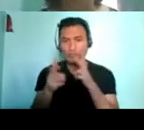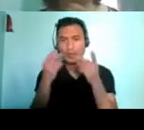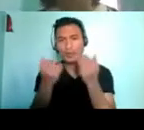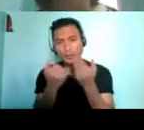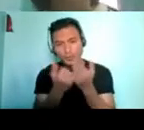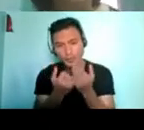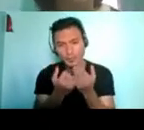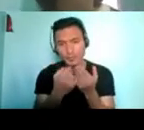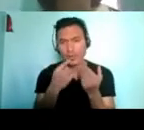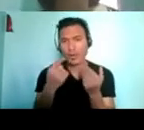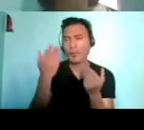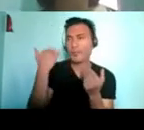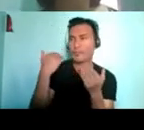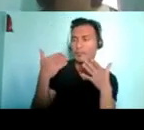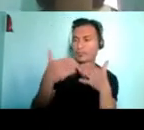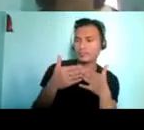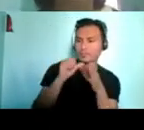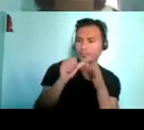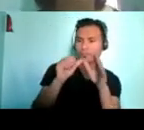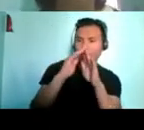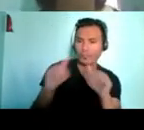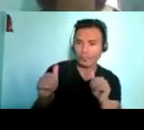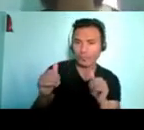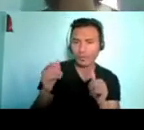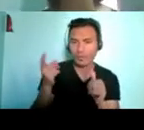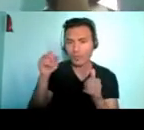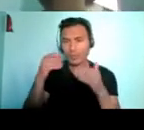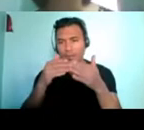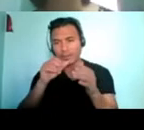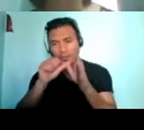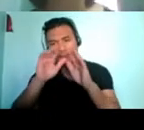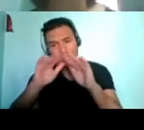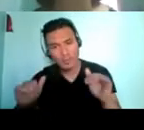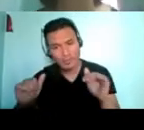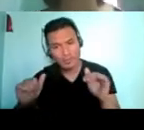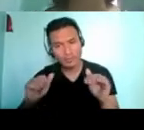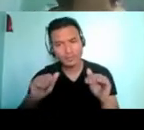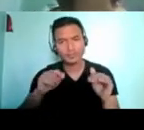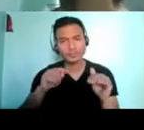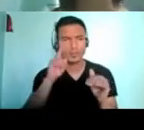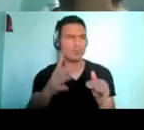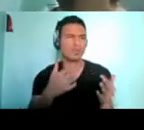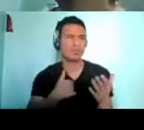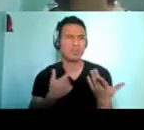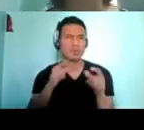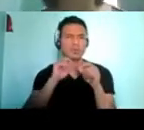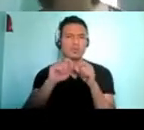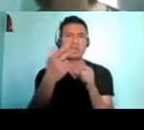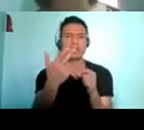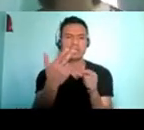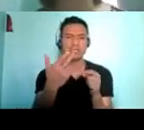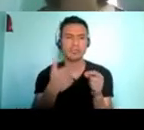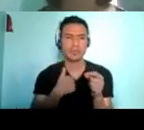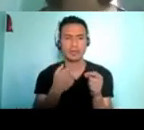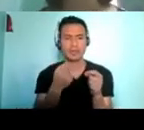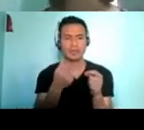भयो कुराकानी गर्न लाग्नुभयो हिजो भेट्दाखेरि उहाँले एउटा जवाब दिइरहेको हुनुहुन्छ भोलि भेट्दा अर्को जवाब दिनुहुन्छ अथवा एकैछिन के होइन म त सरलाईको भनिरहेको हुनुहुन्छ भने